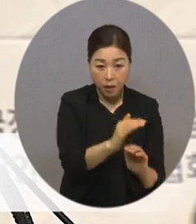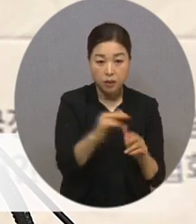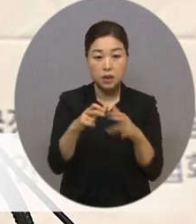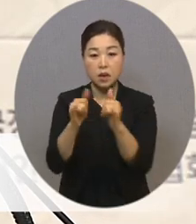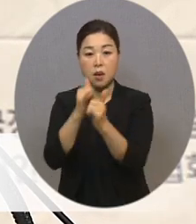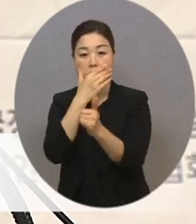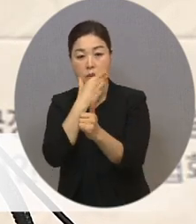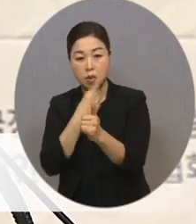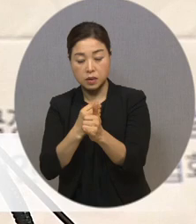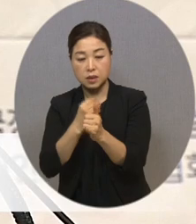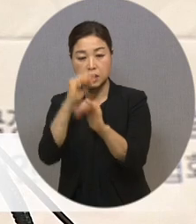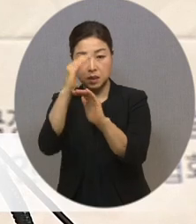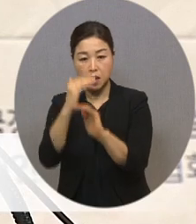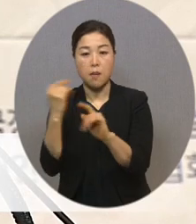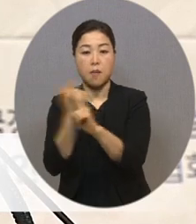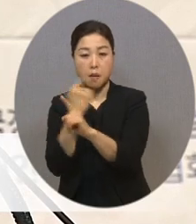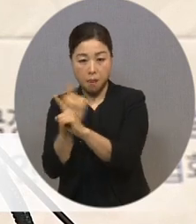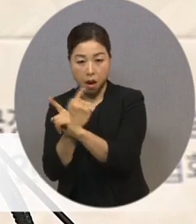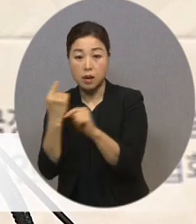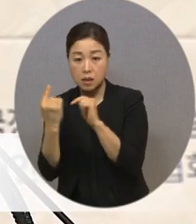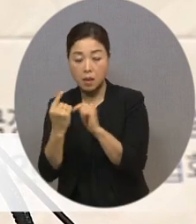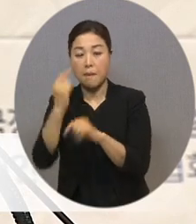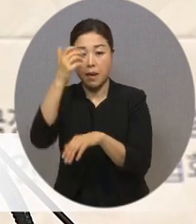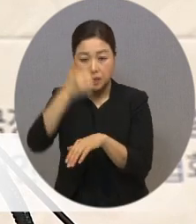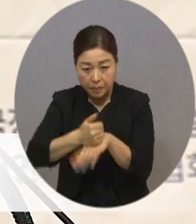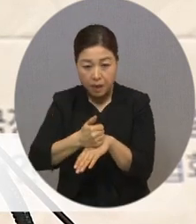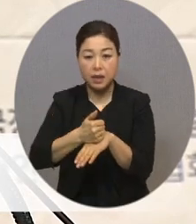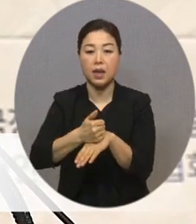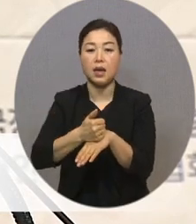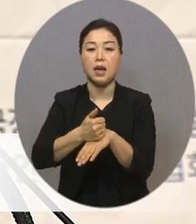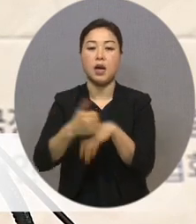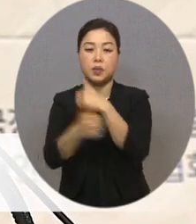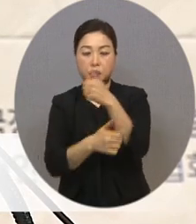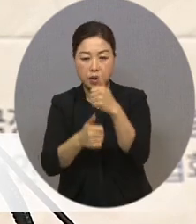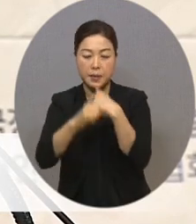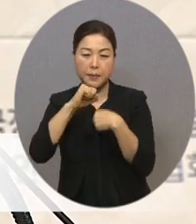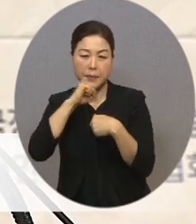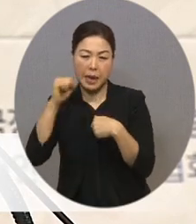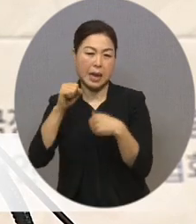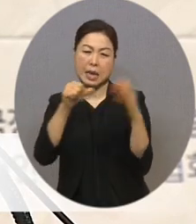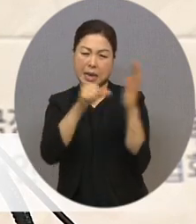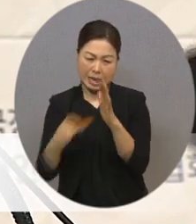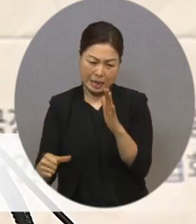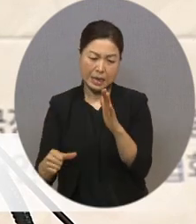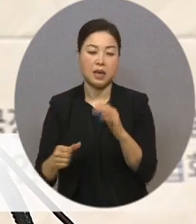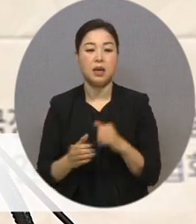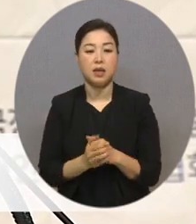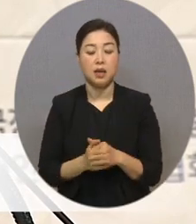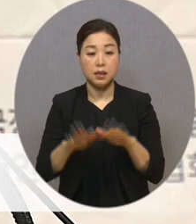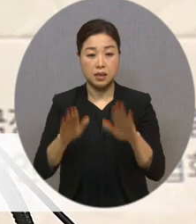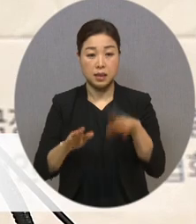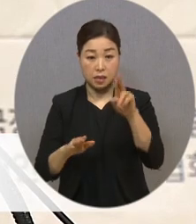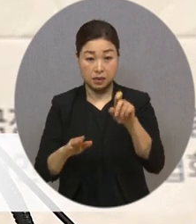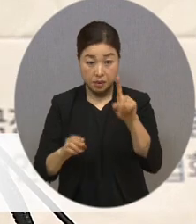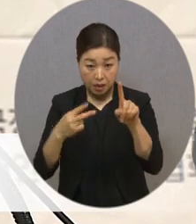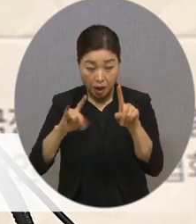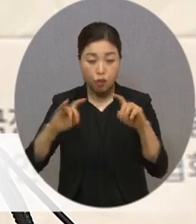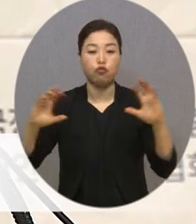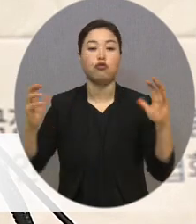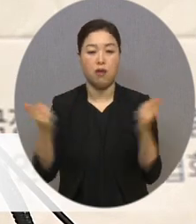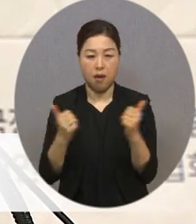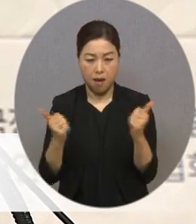개정안이 마지막에 상임위를 통과하지 못했습니다. 이제 21대 국회 얼마 남지 않은 기간